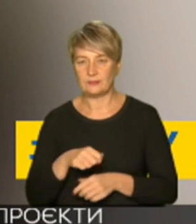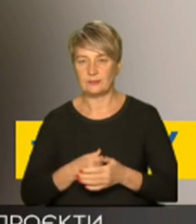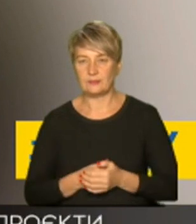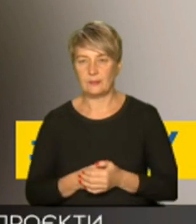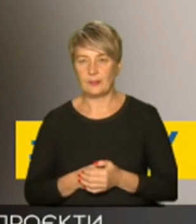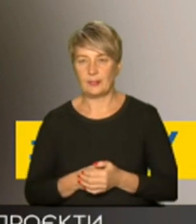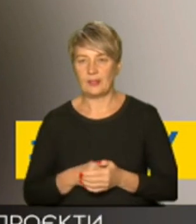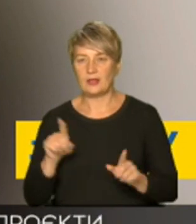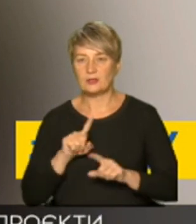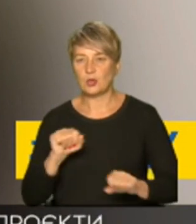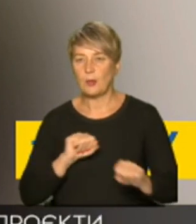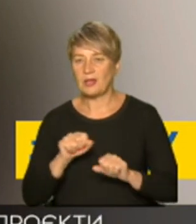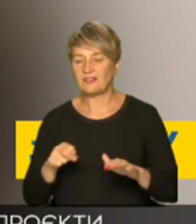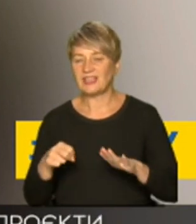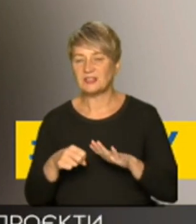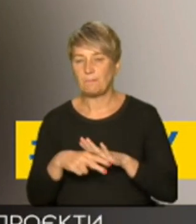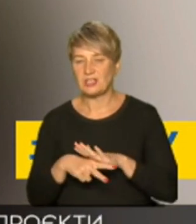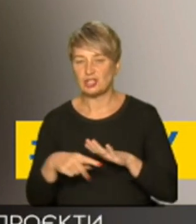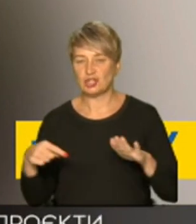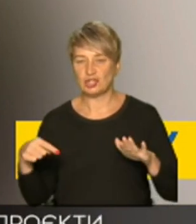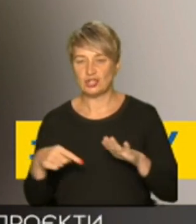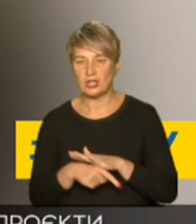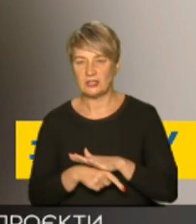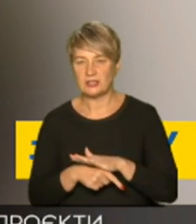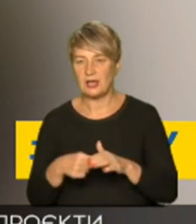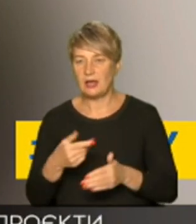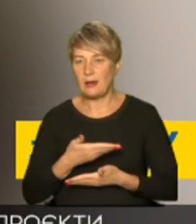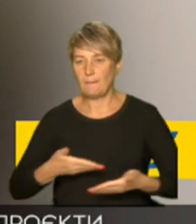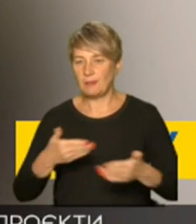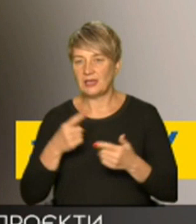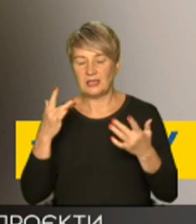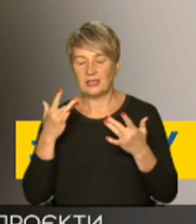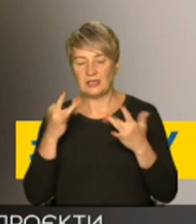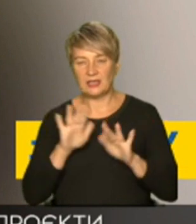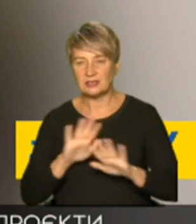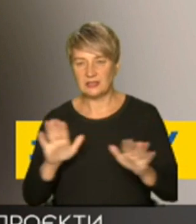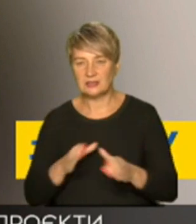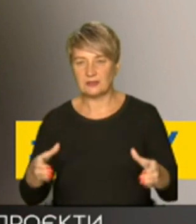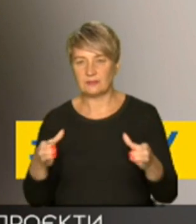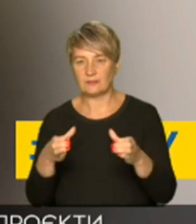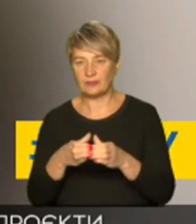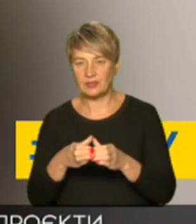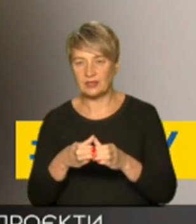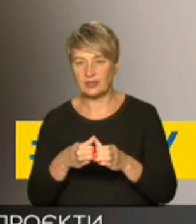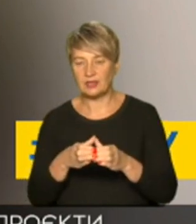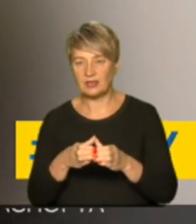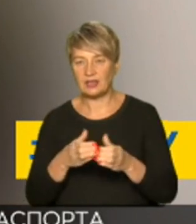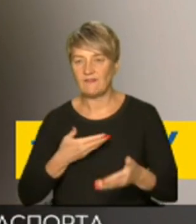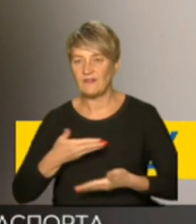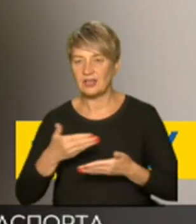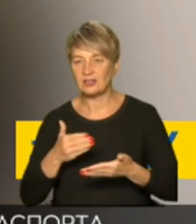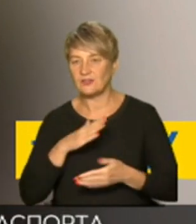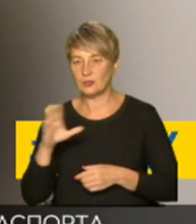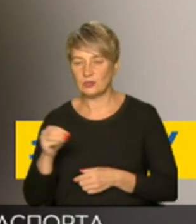что командование сбежало. Мы же, не растерявшись, собрали колонну и выдвинули в сторону Шевченко. Но нас перехватили